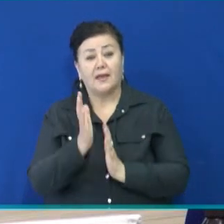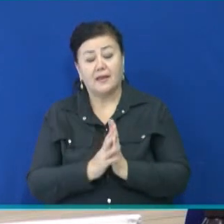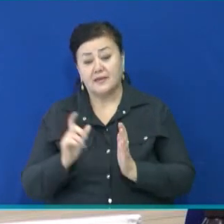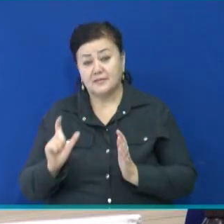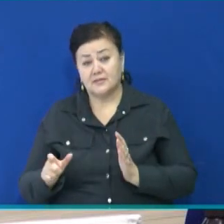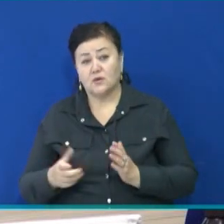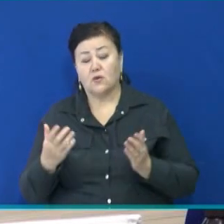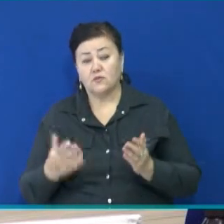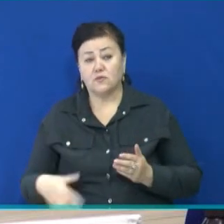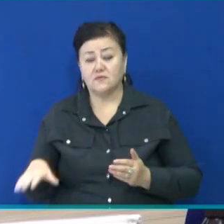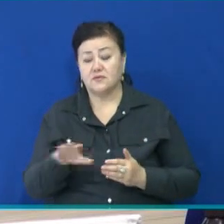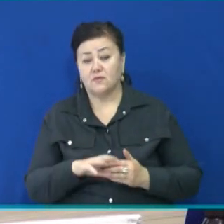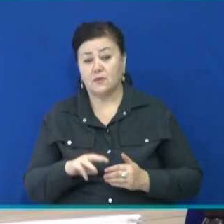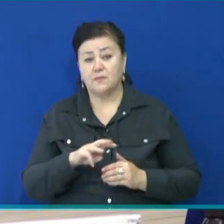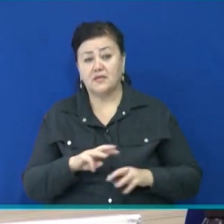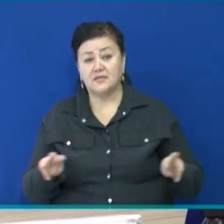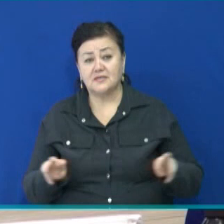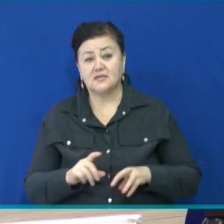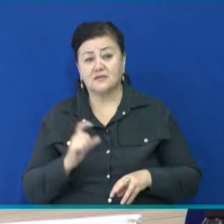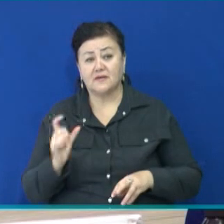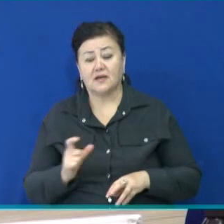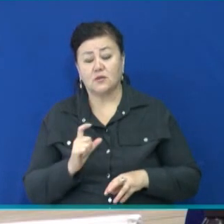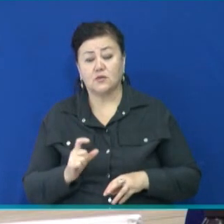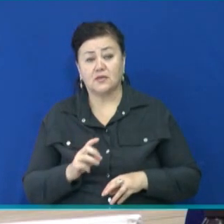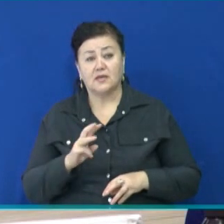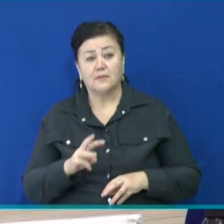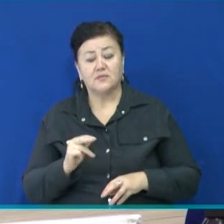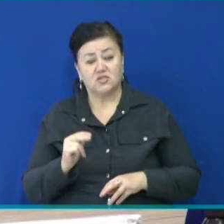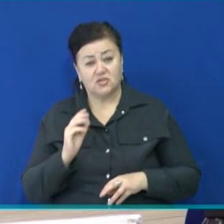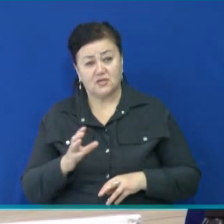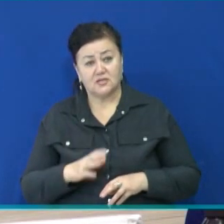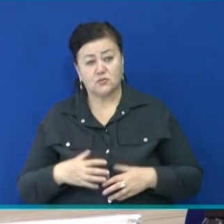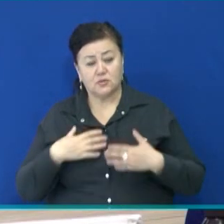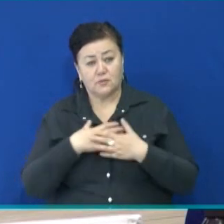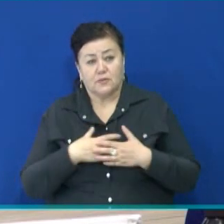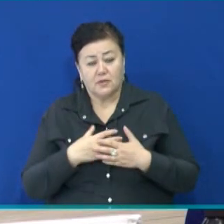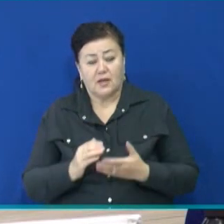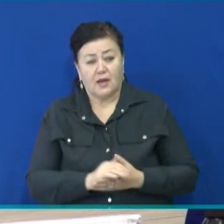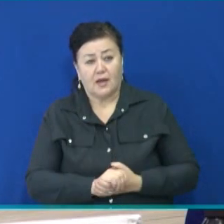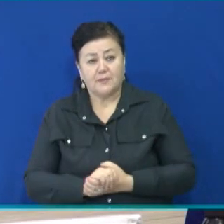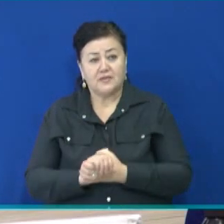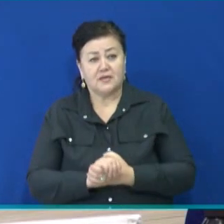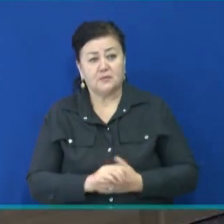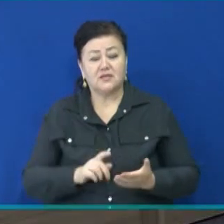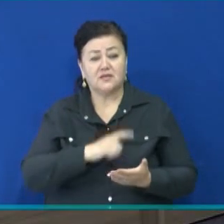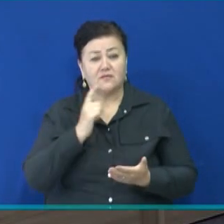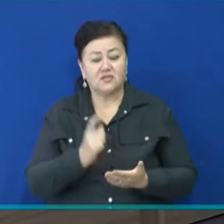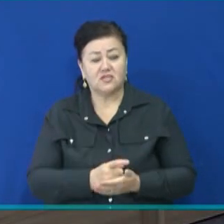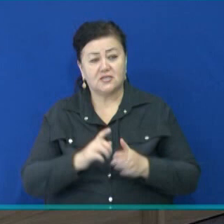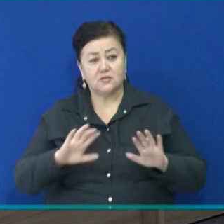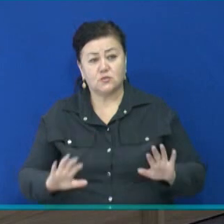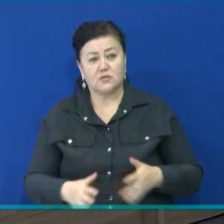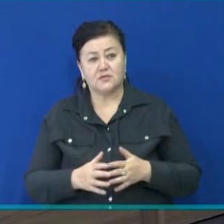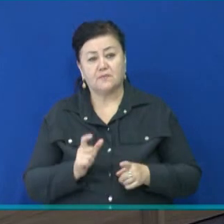Когда происходят чрезвычайные ситуации, мы все должны объединяться, и мы все должны заботиться о том, чтобы предотвращать подобные случаи. По